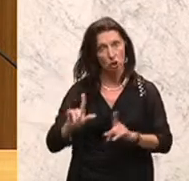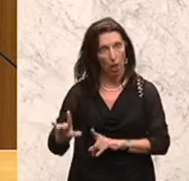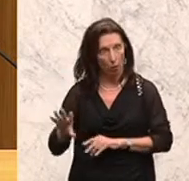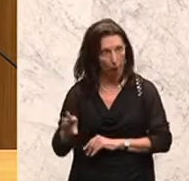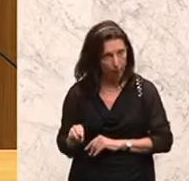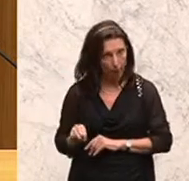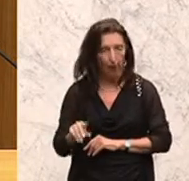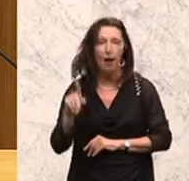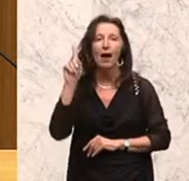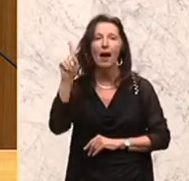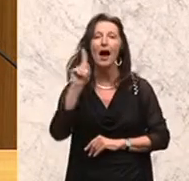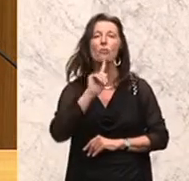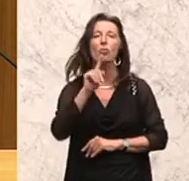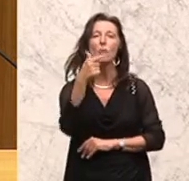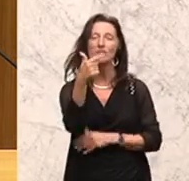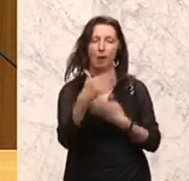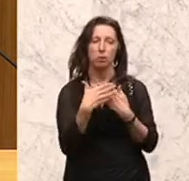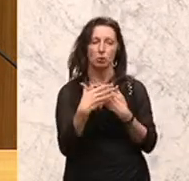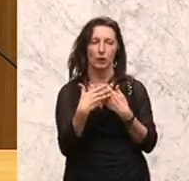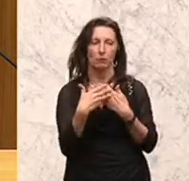Allerdings nur in 2 bestimmten Fällen, nämlich